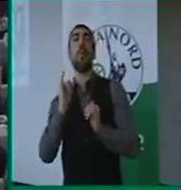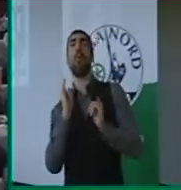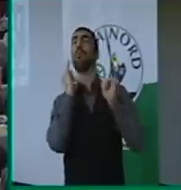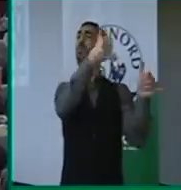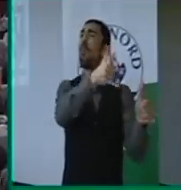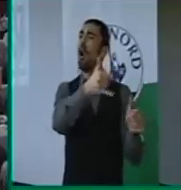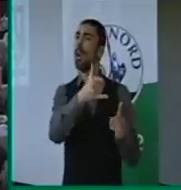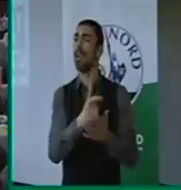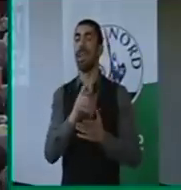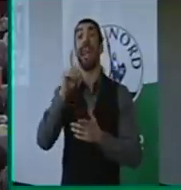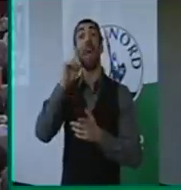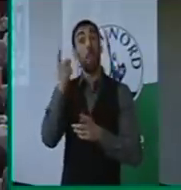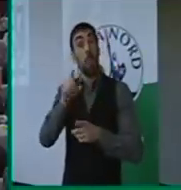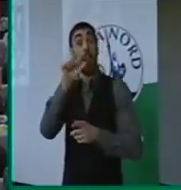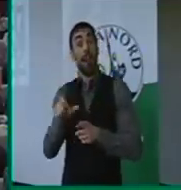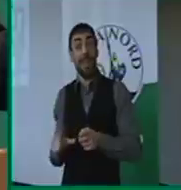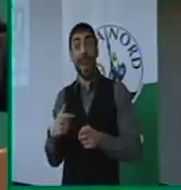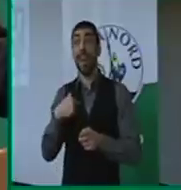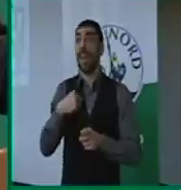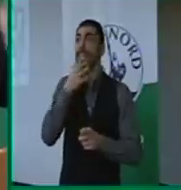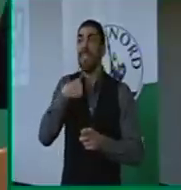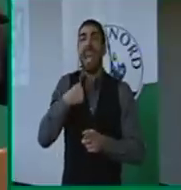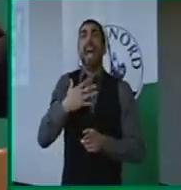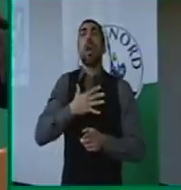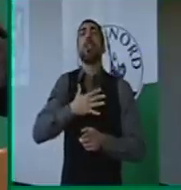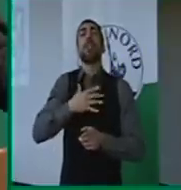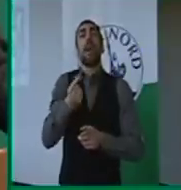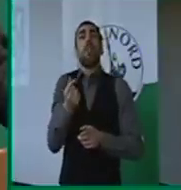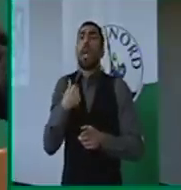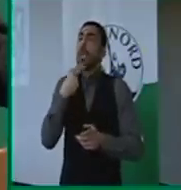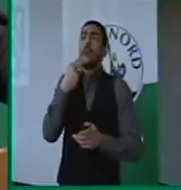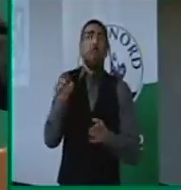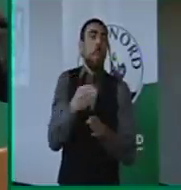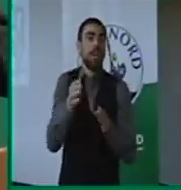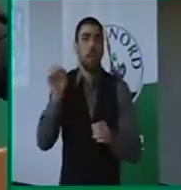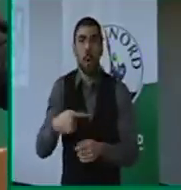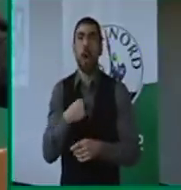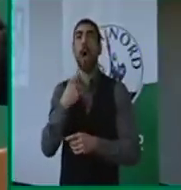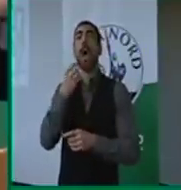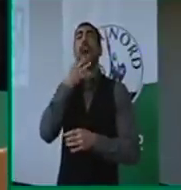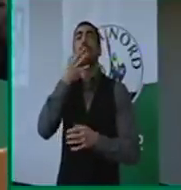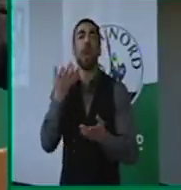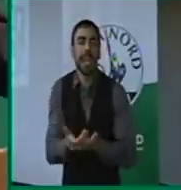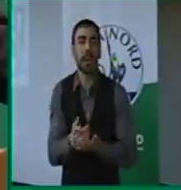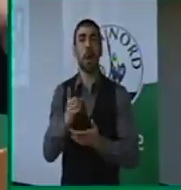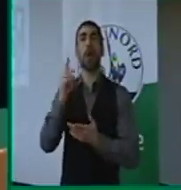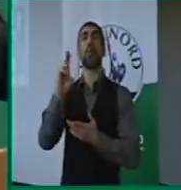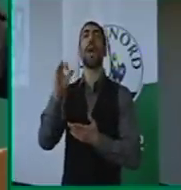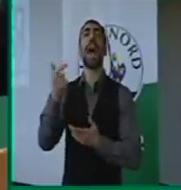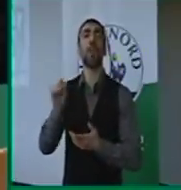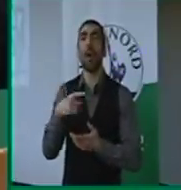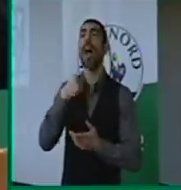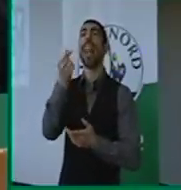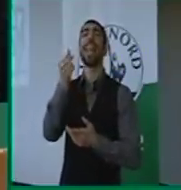l'Italia uscisse dall'euro la nostra moneta chiamiamola come vogliamo il Fiorino il Ducato la lira è morta non